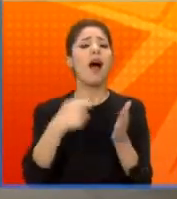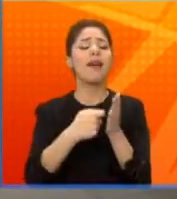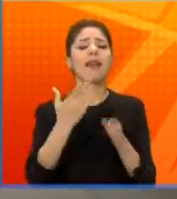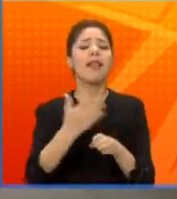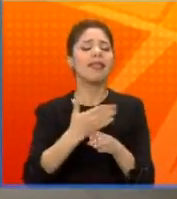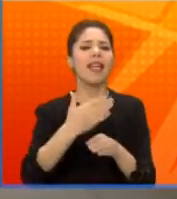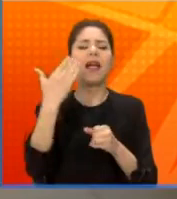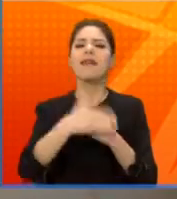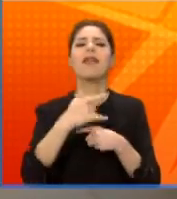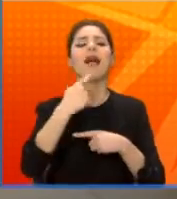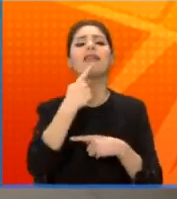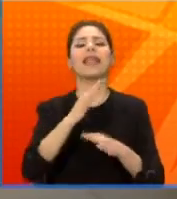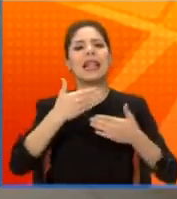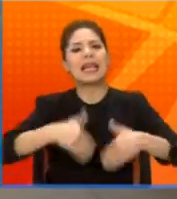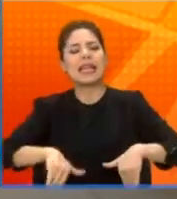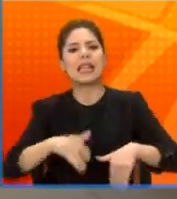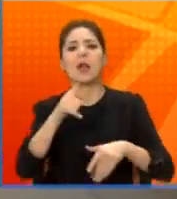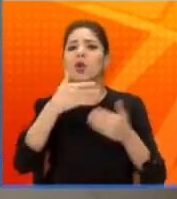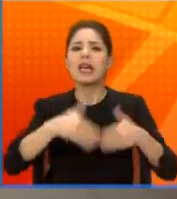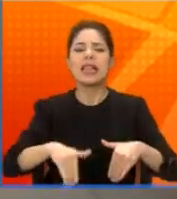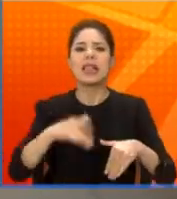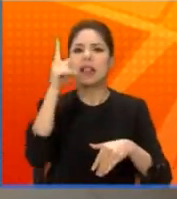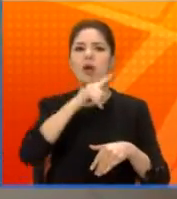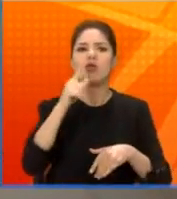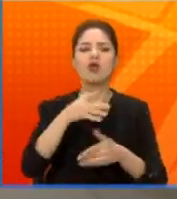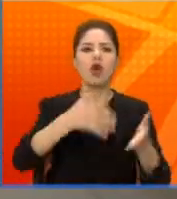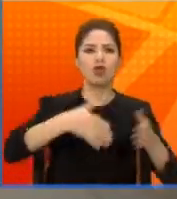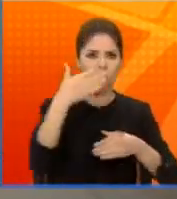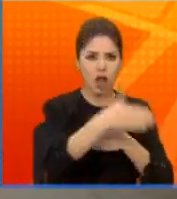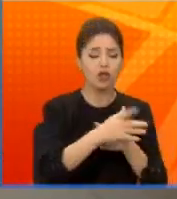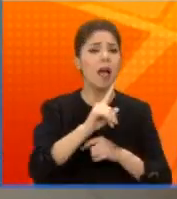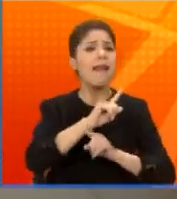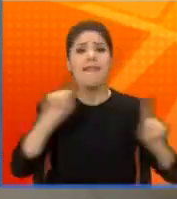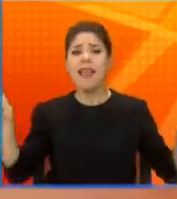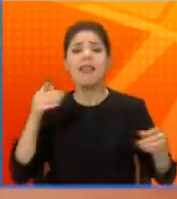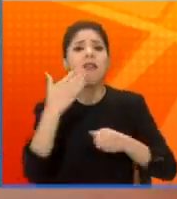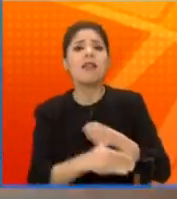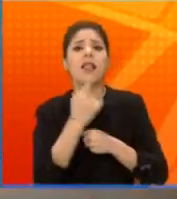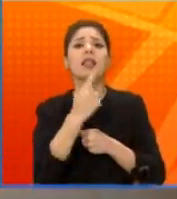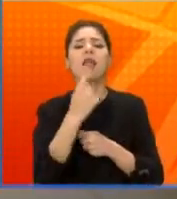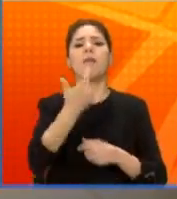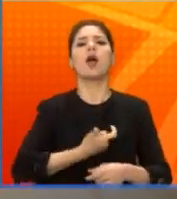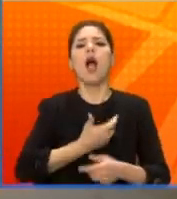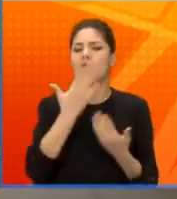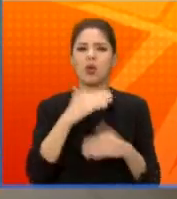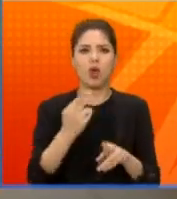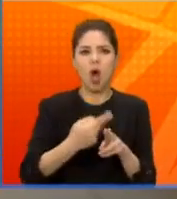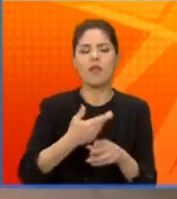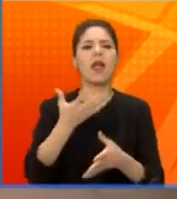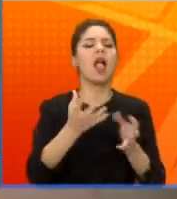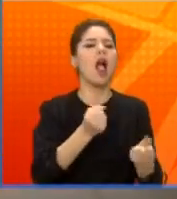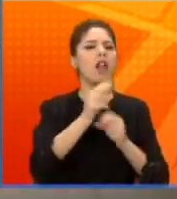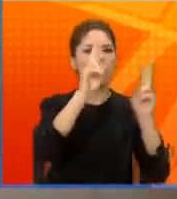de kısıtlama sorusu sorulabilir. Kısıtlama çünkü sokağa çıkmak kesinlikle yasak diye bir hüküm yok. Örneğin market